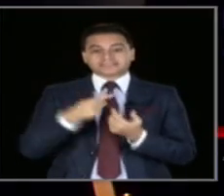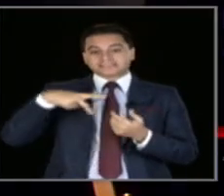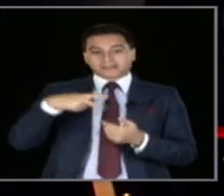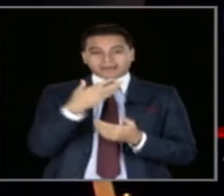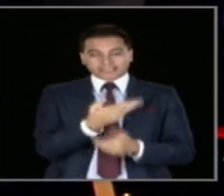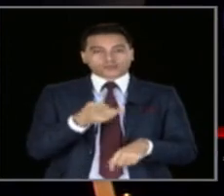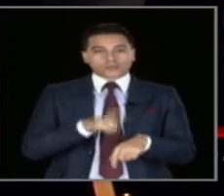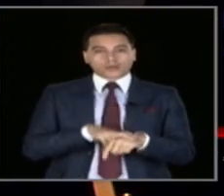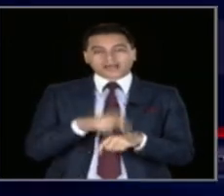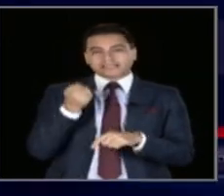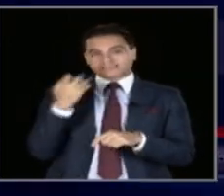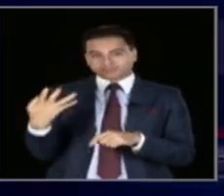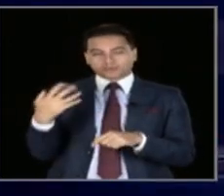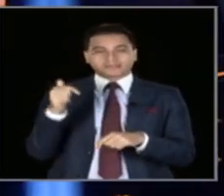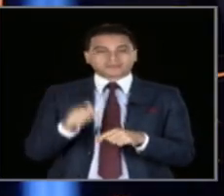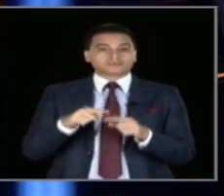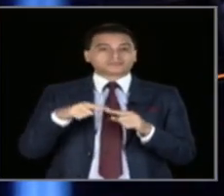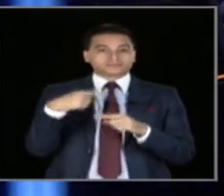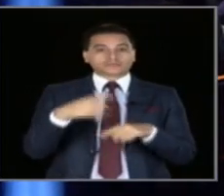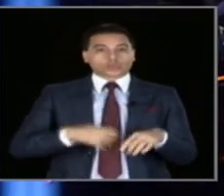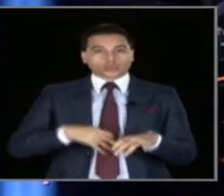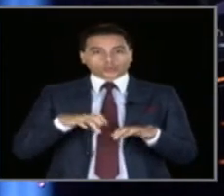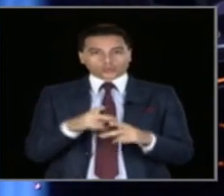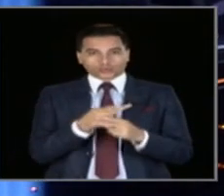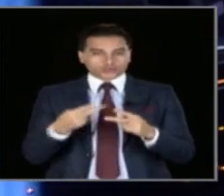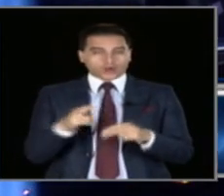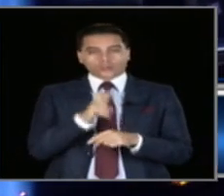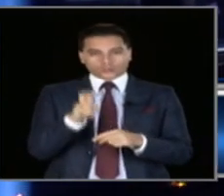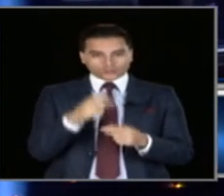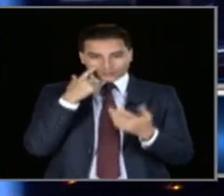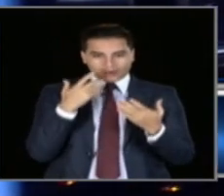الهول. تكنولوجيا، والسؤال هو